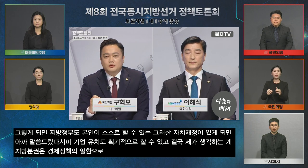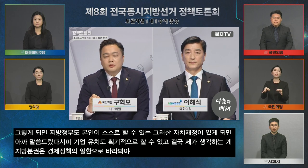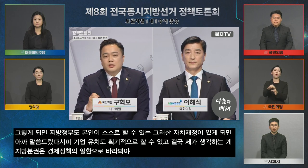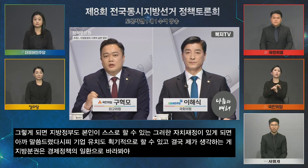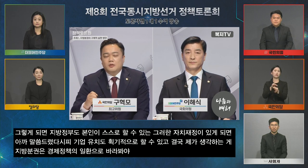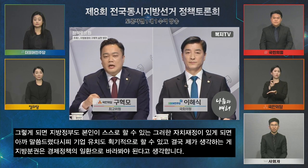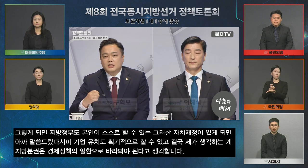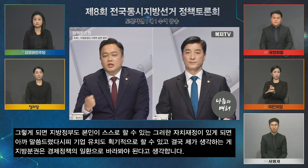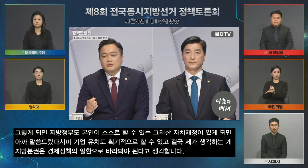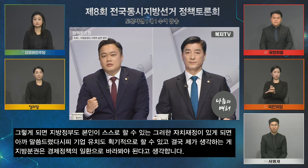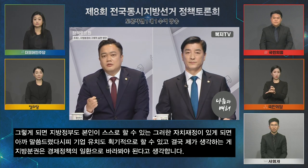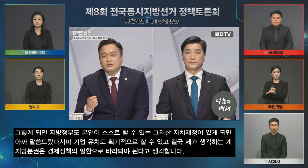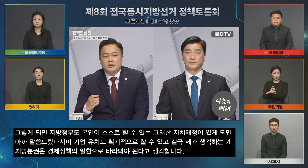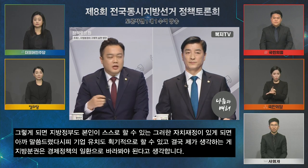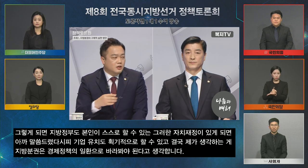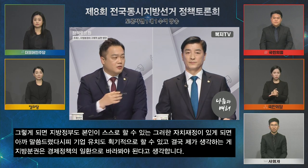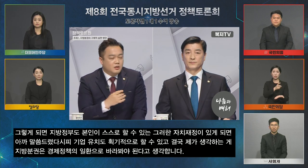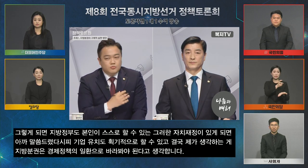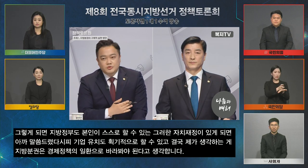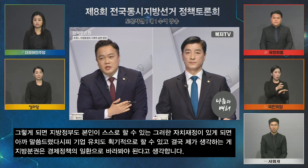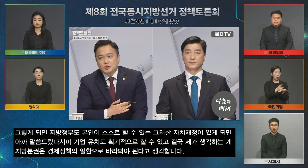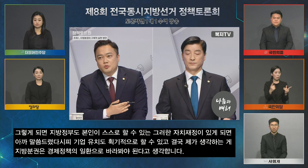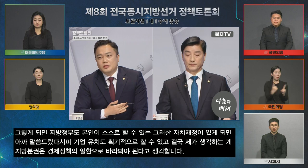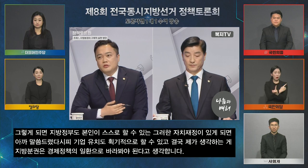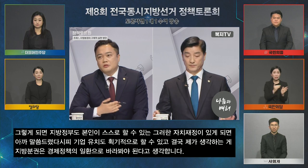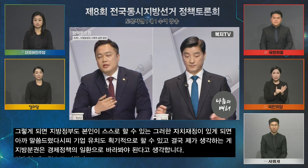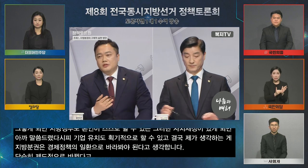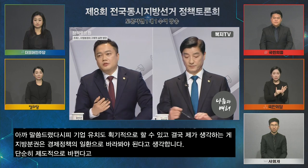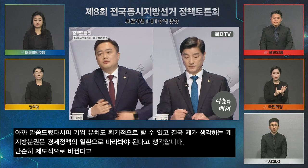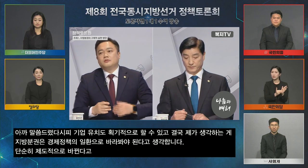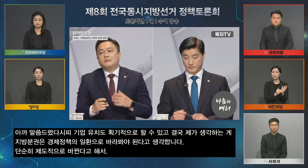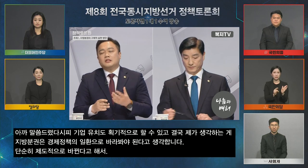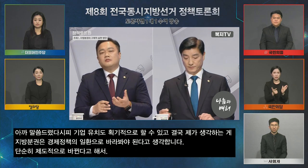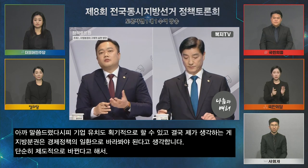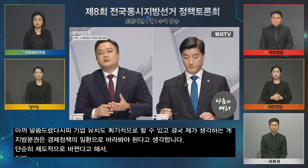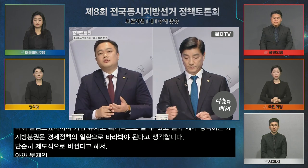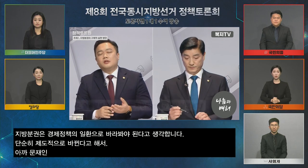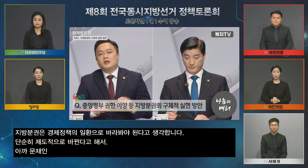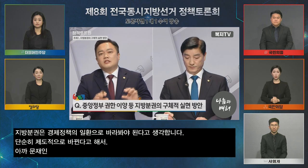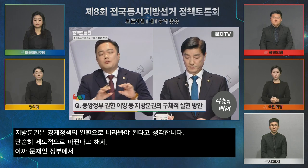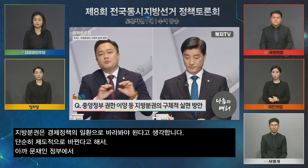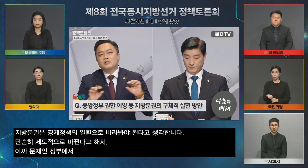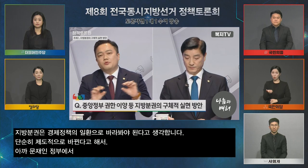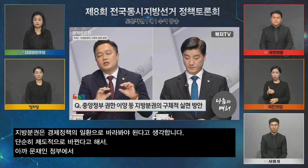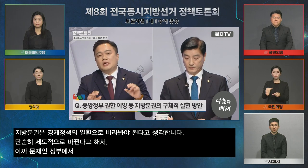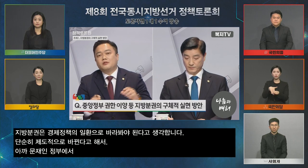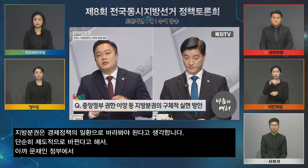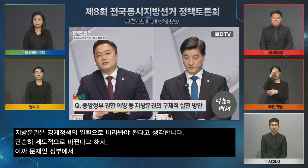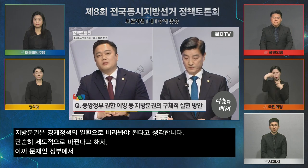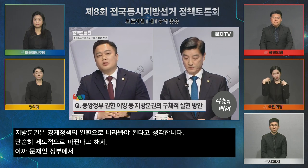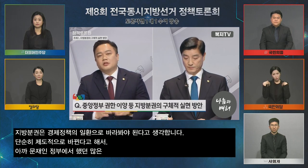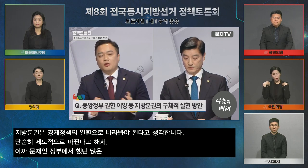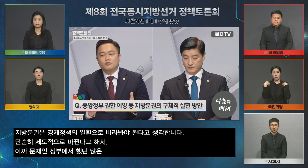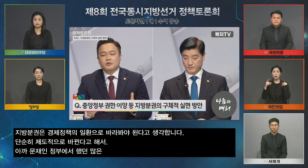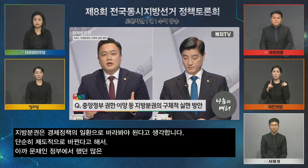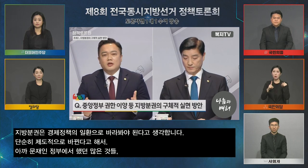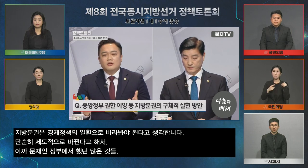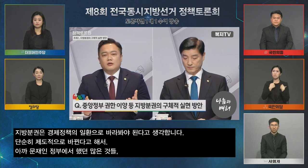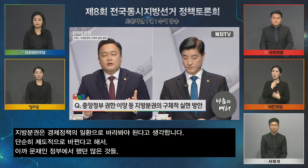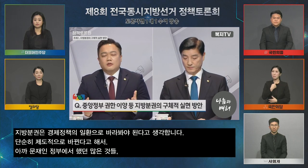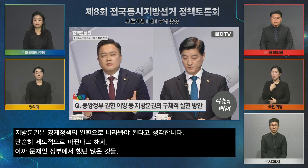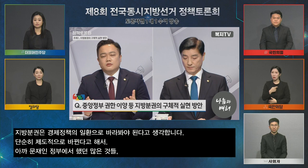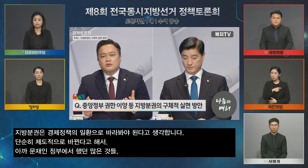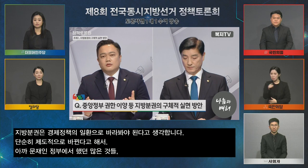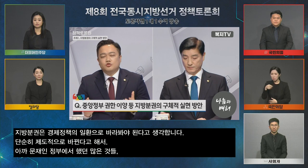제도적으로 바뀐다고 해서 아까 문재인 정부에서 했던 많은 것들, 제목만 솔직히 나열됐습니다. 그런데 결국